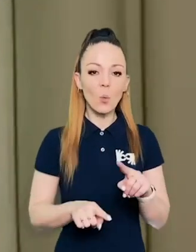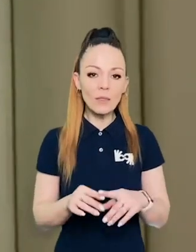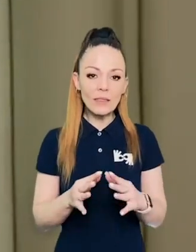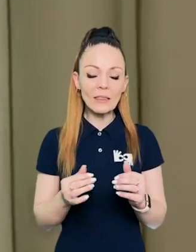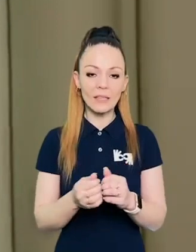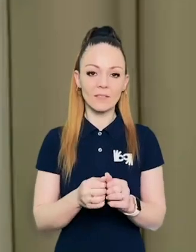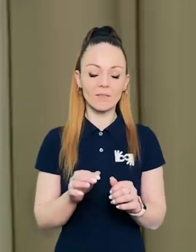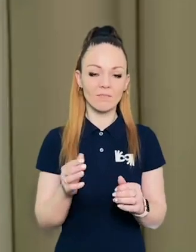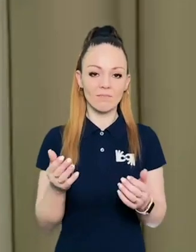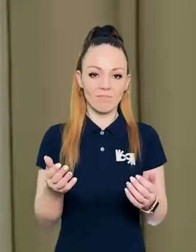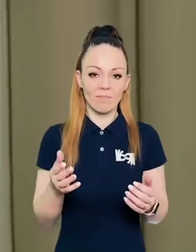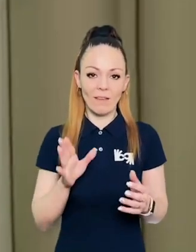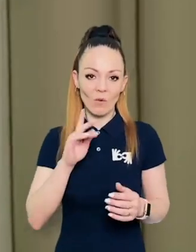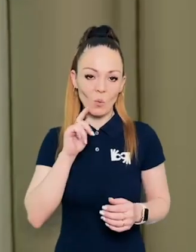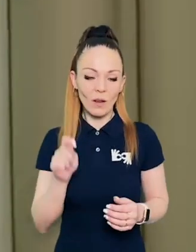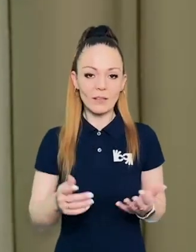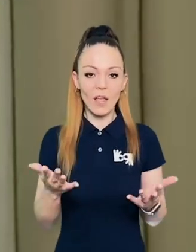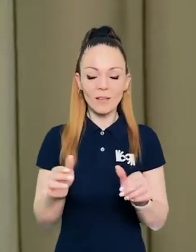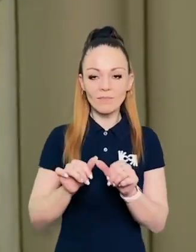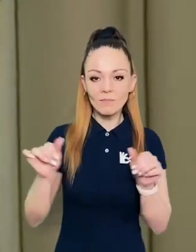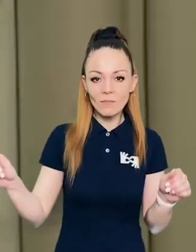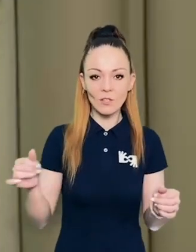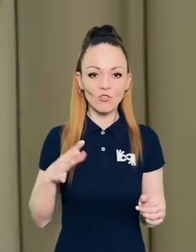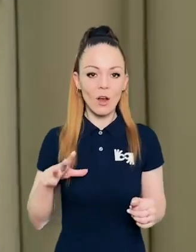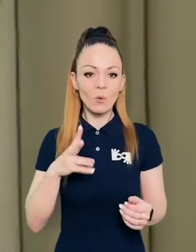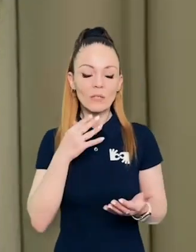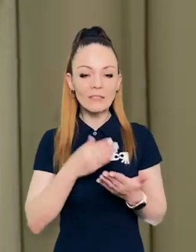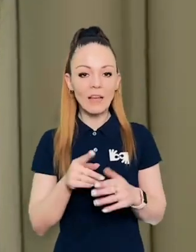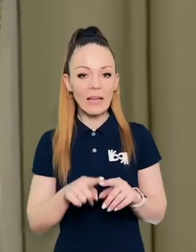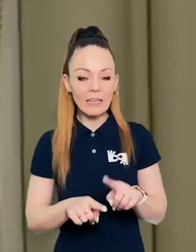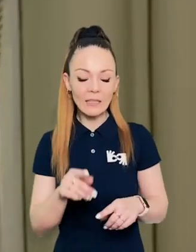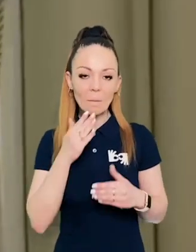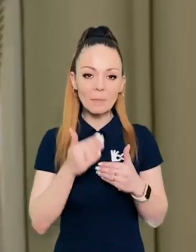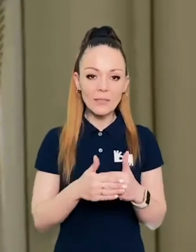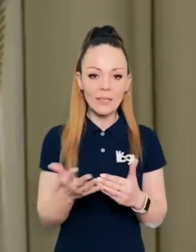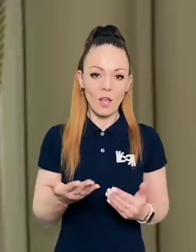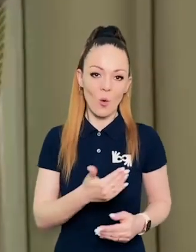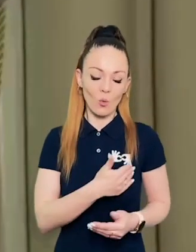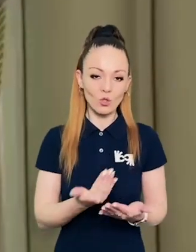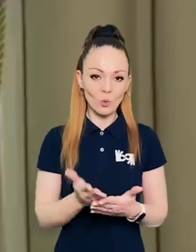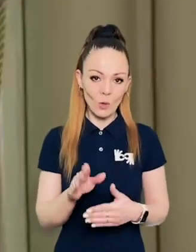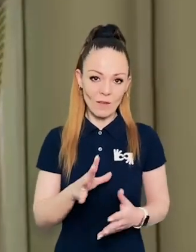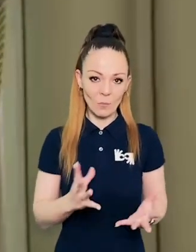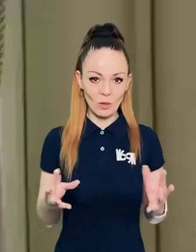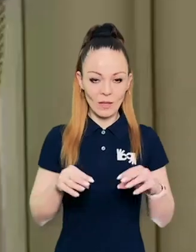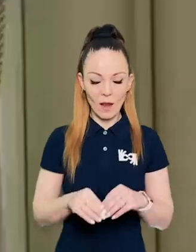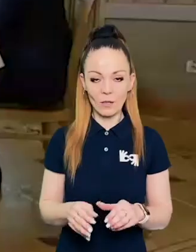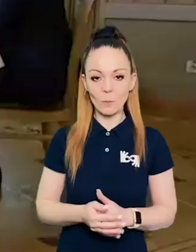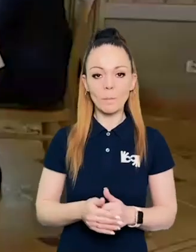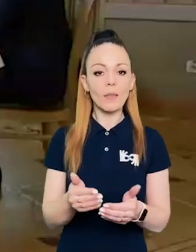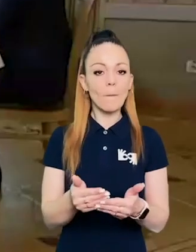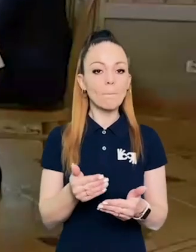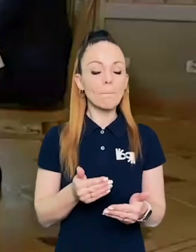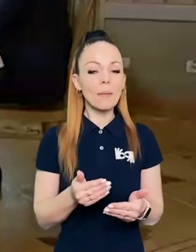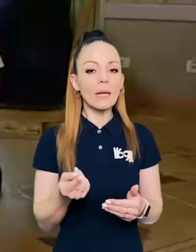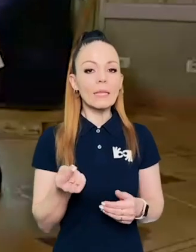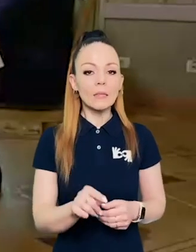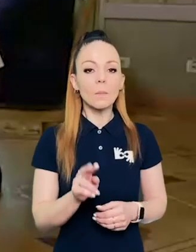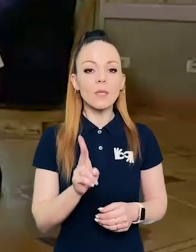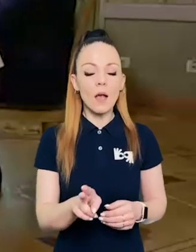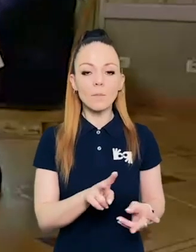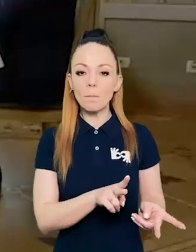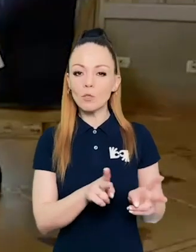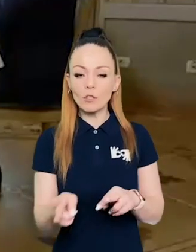в Україні, які роз'єднані зараз, які чекають на своїх рідних, близьких, які хочуть знову бути разом. Перед тим, як перейти